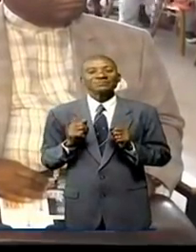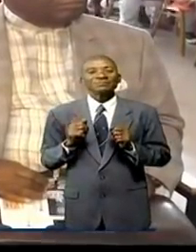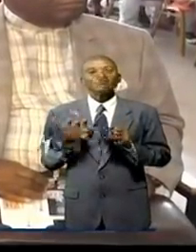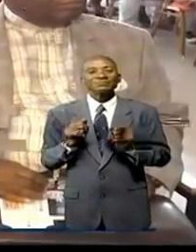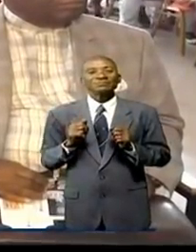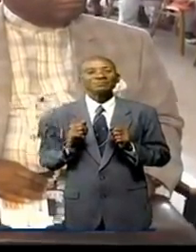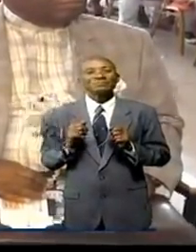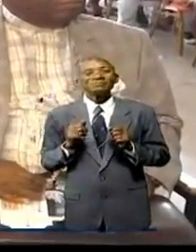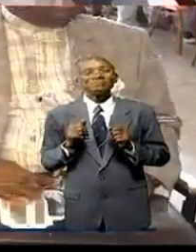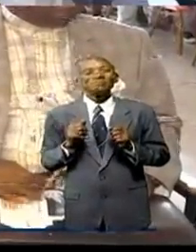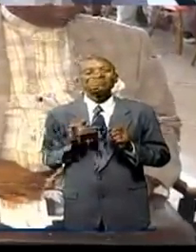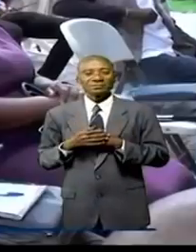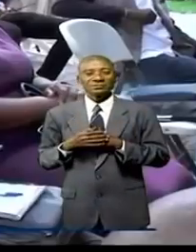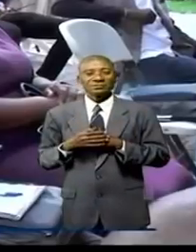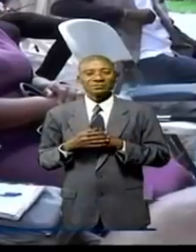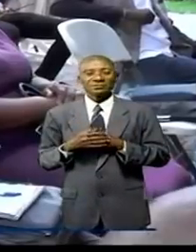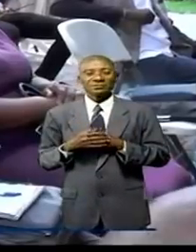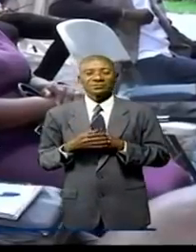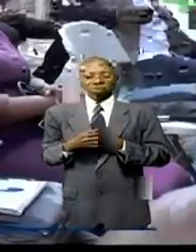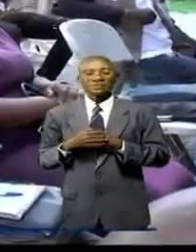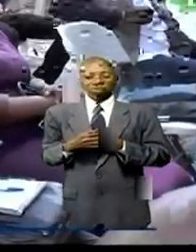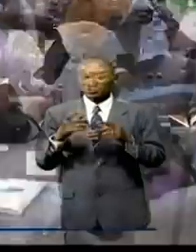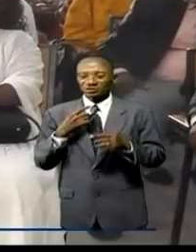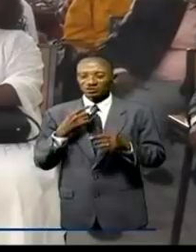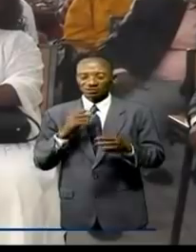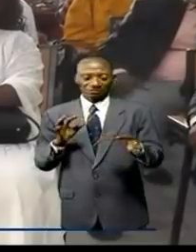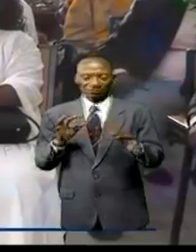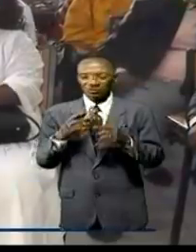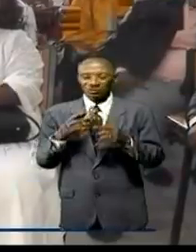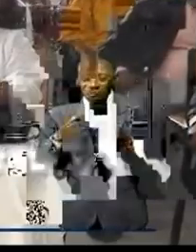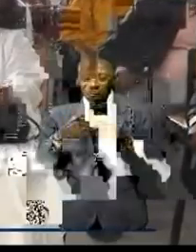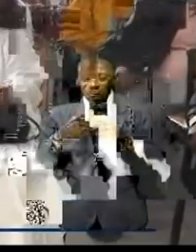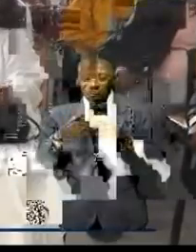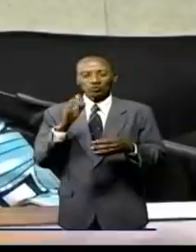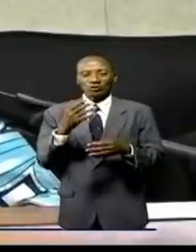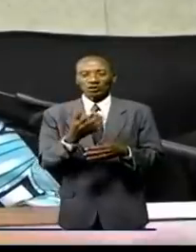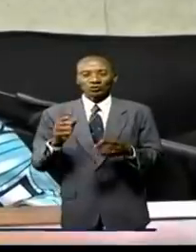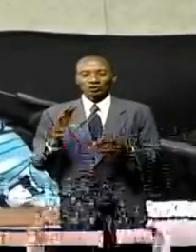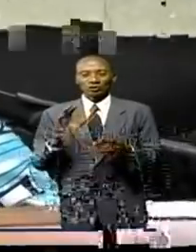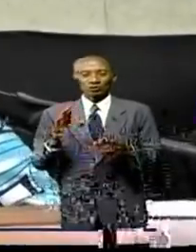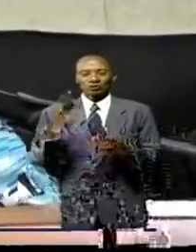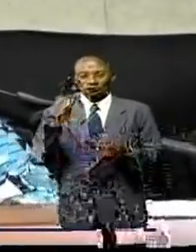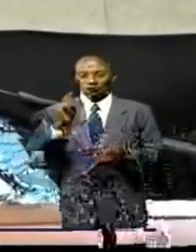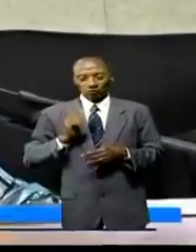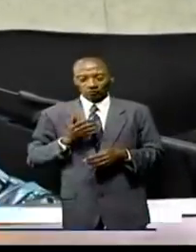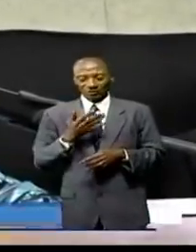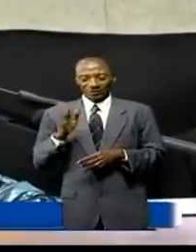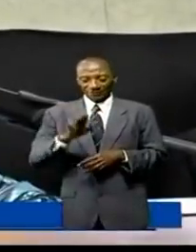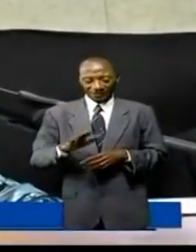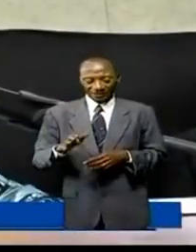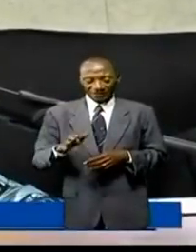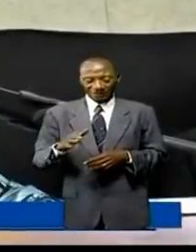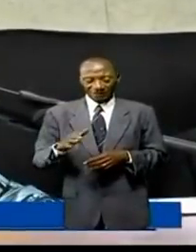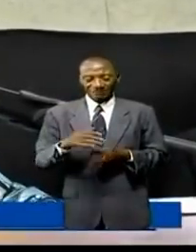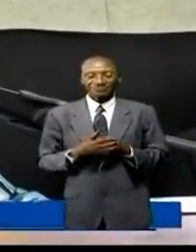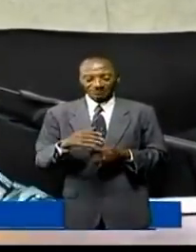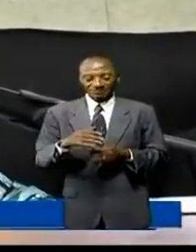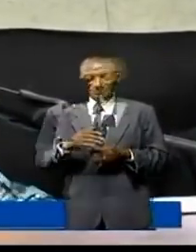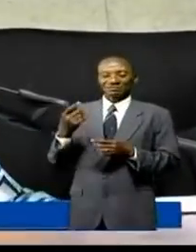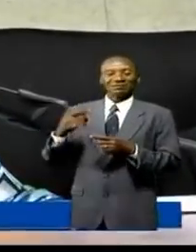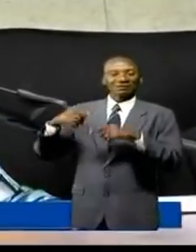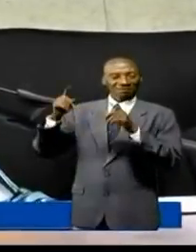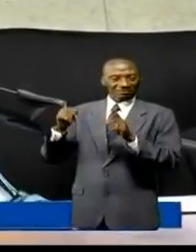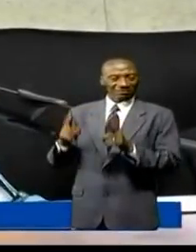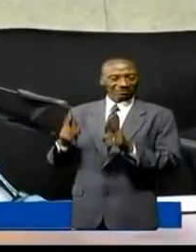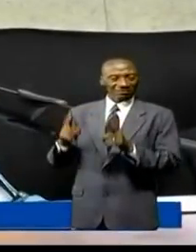fait preuve de tout son attachement à la chose culturelle de la charge. 40 ans environ de la pièce